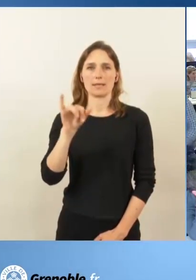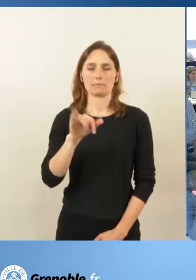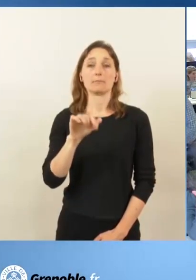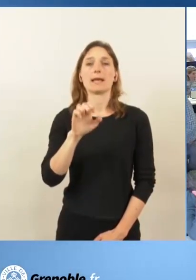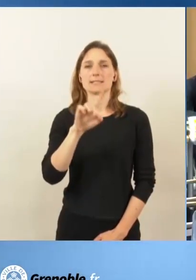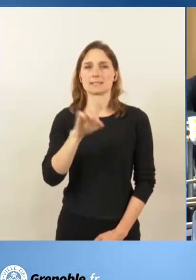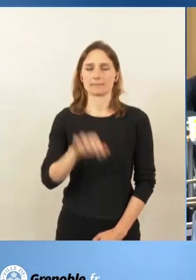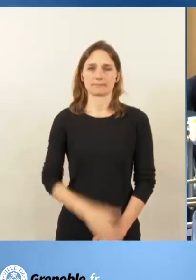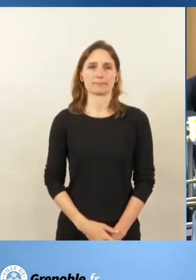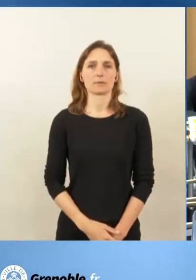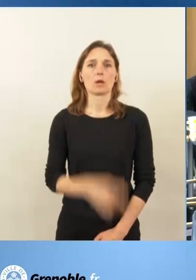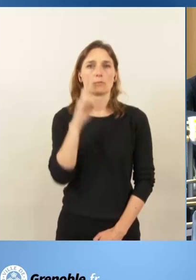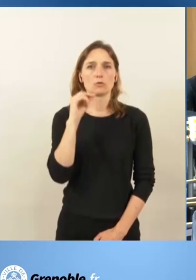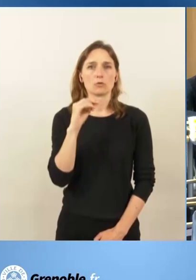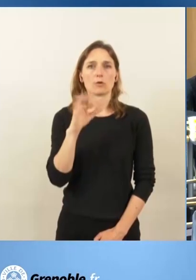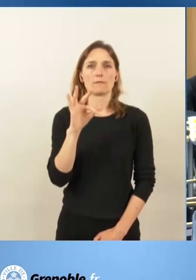Antoine Fléchet